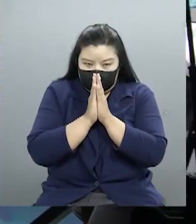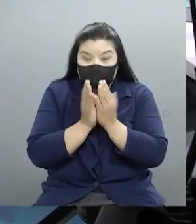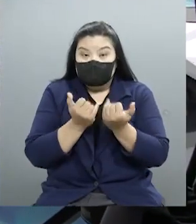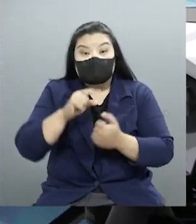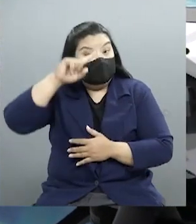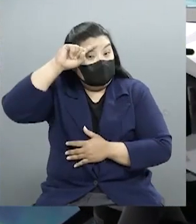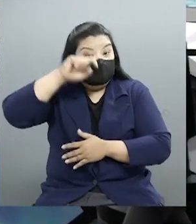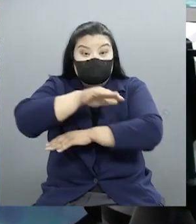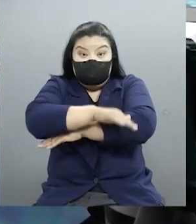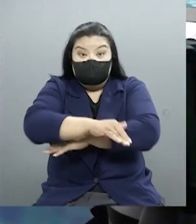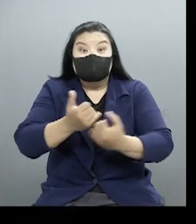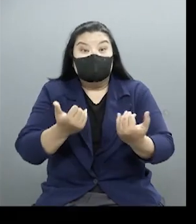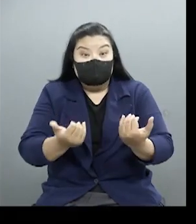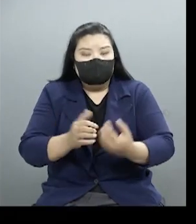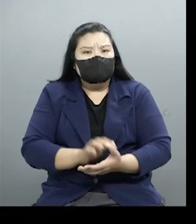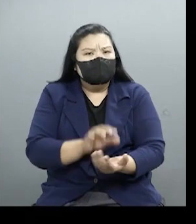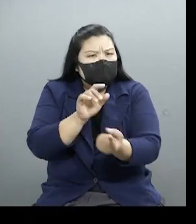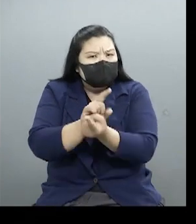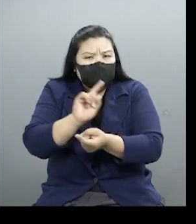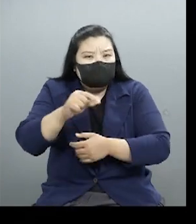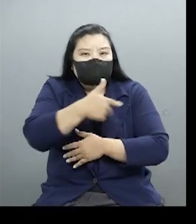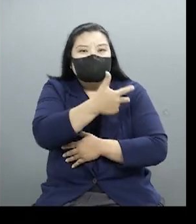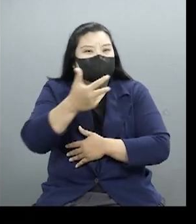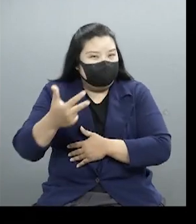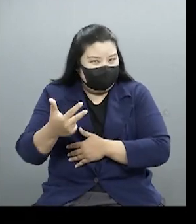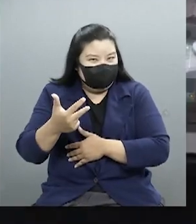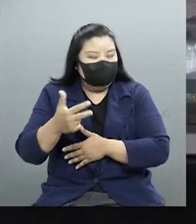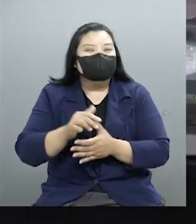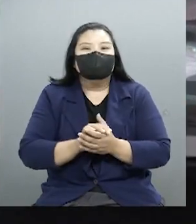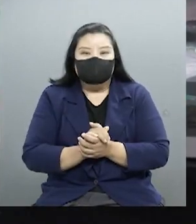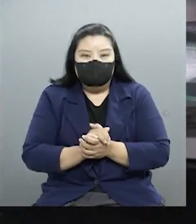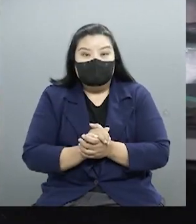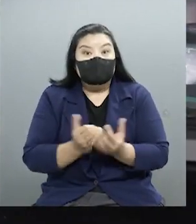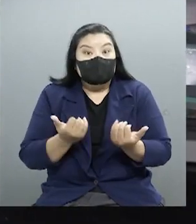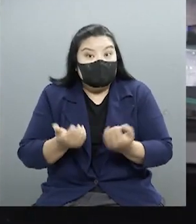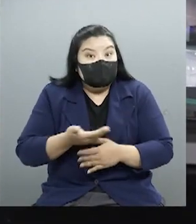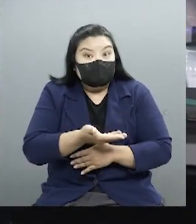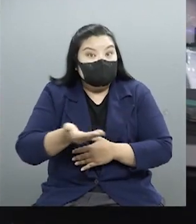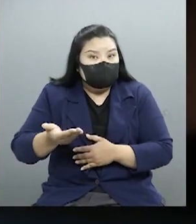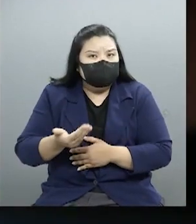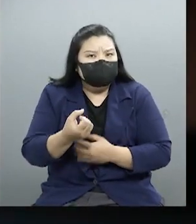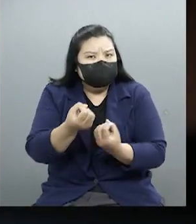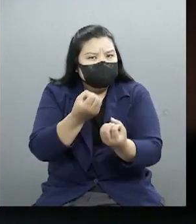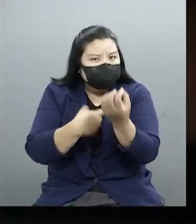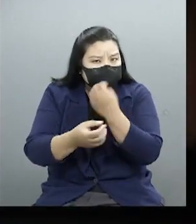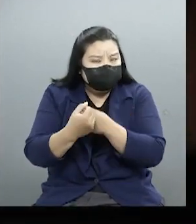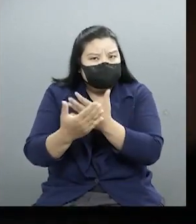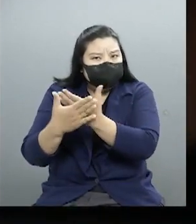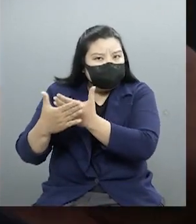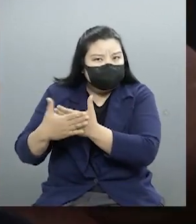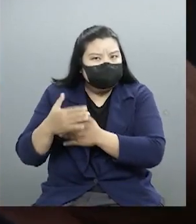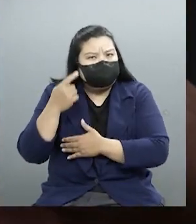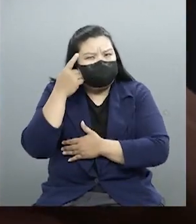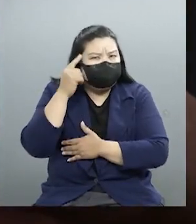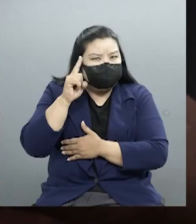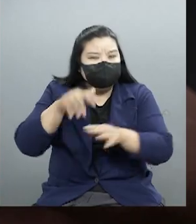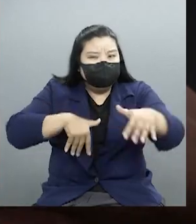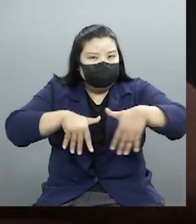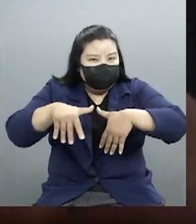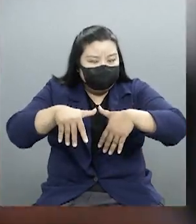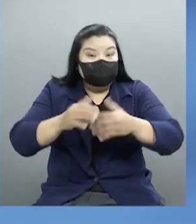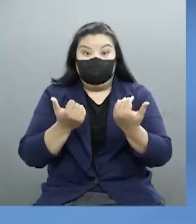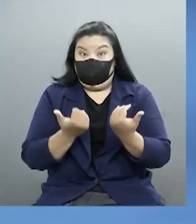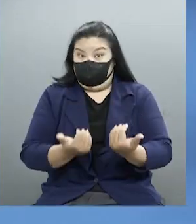สวัสดีครับบ่ายวันเสาร์แบบนี้กลับมาพบกับรายการเปิดบ้านไทย PBS รายการที่จะรับฟังข้อเสนอแนะติชมจากคุณผู้ชม